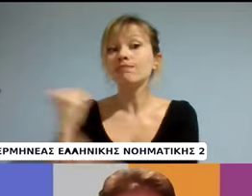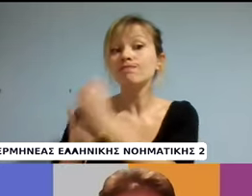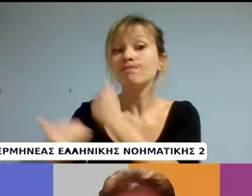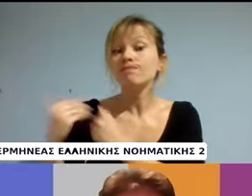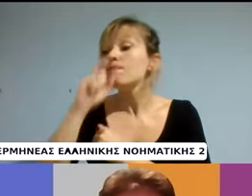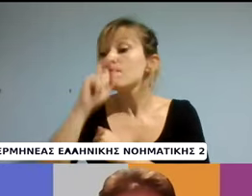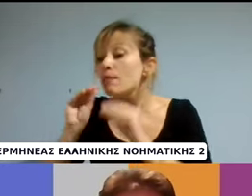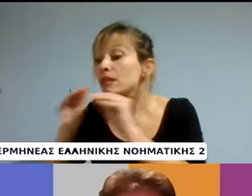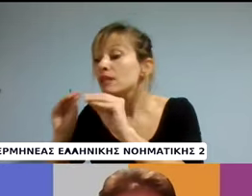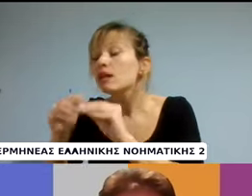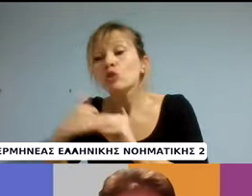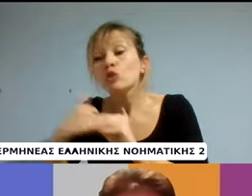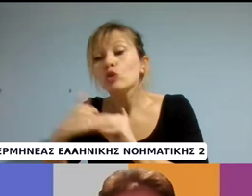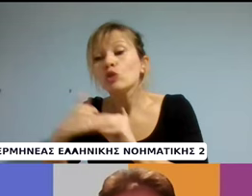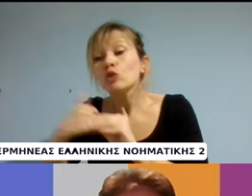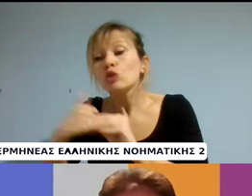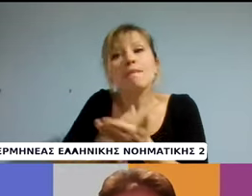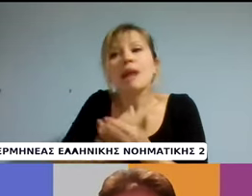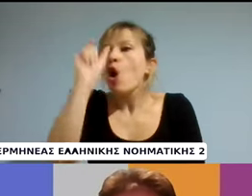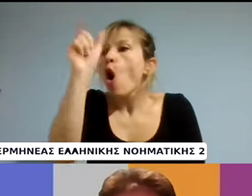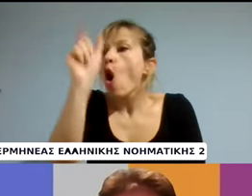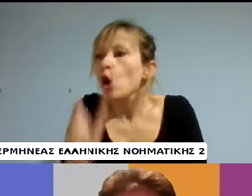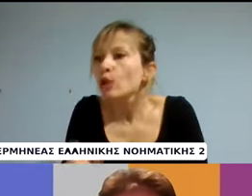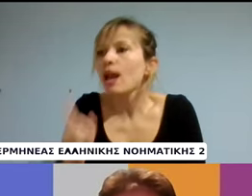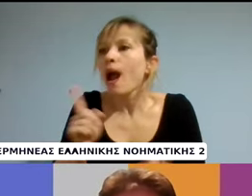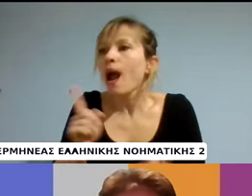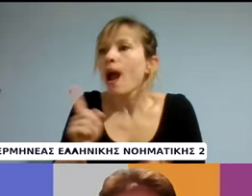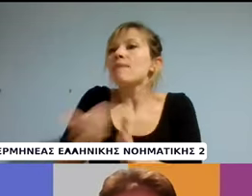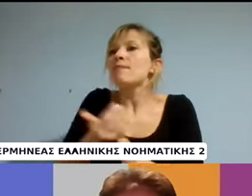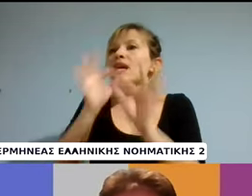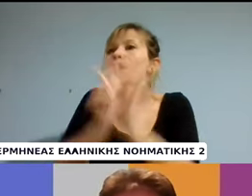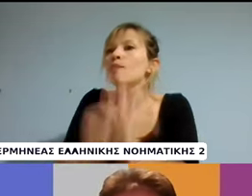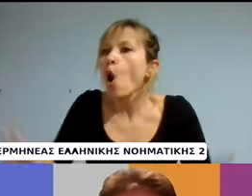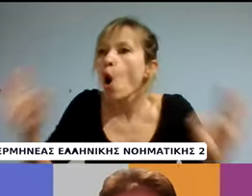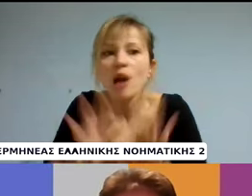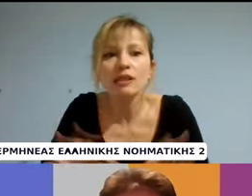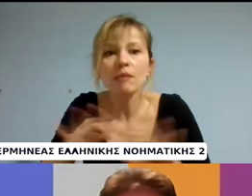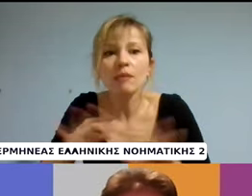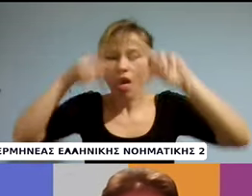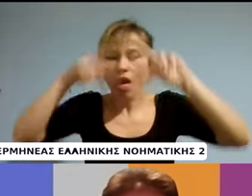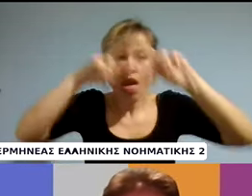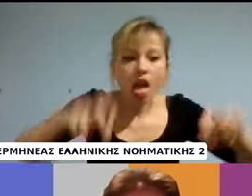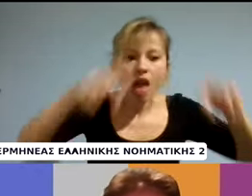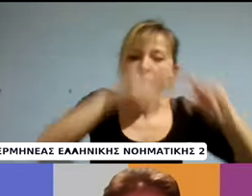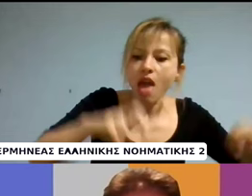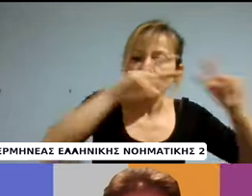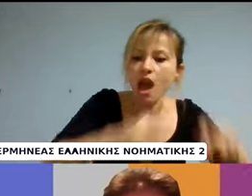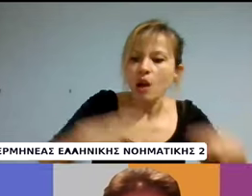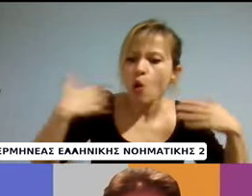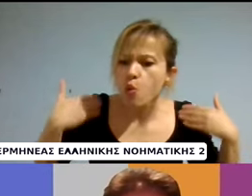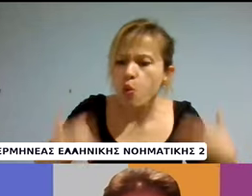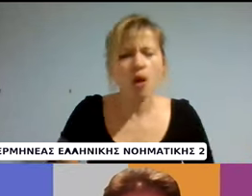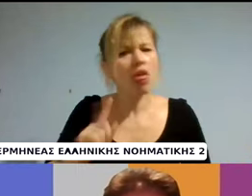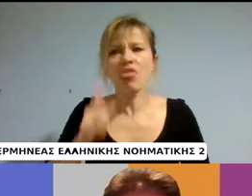κάνουμε, τι σημαίνει έχουμε ορολογία, τι είδους ορολογία, τι εξειδικεύσεις έχουμε και οι ίδιοι οι